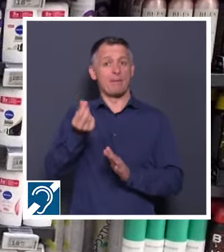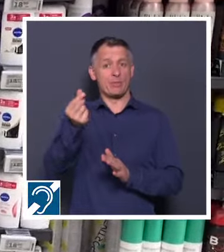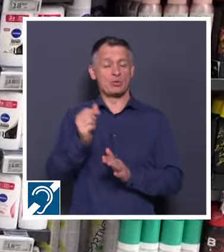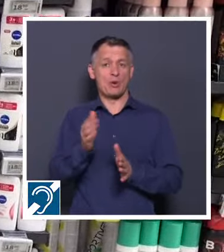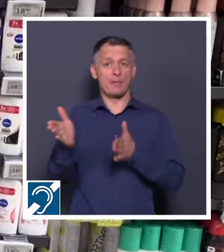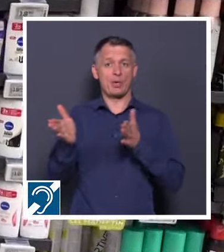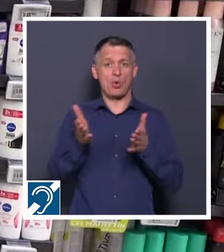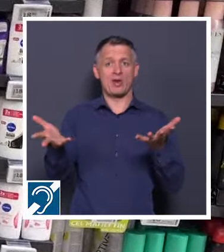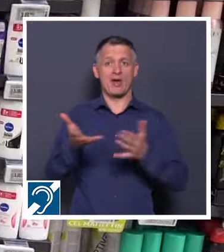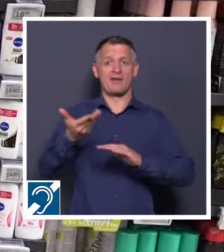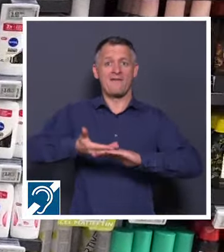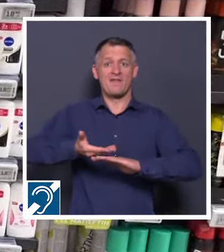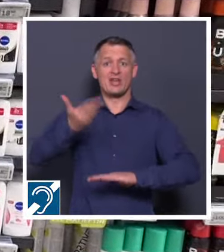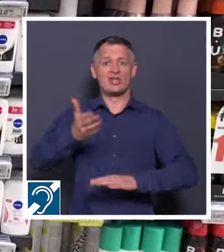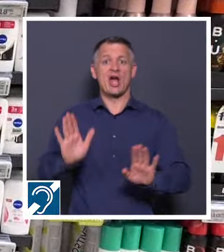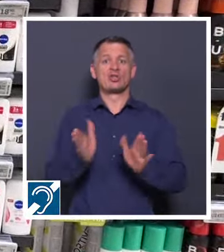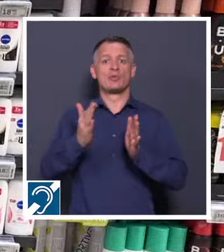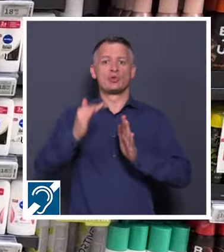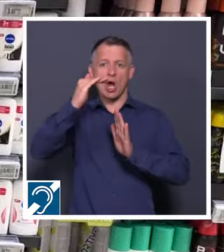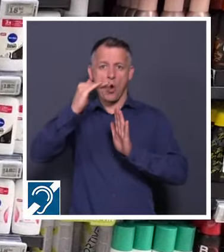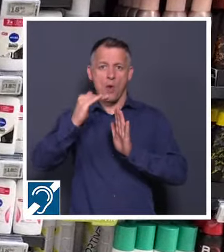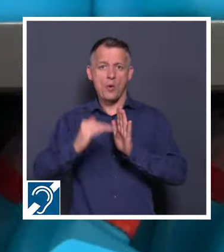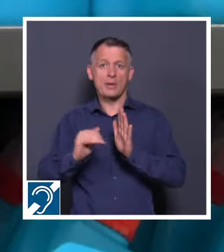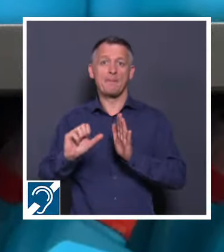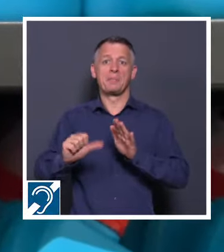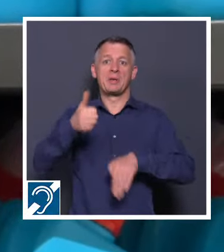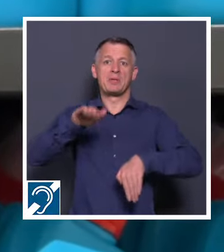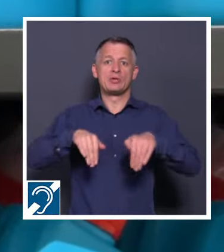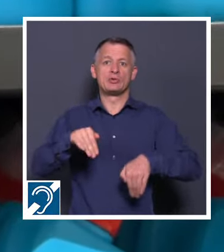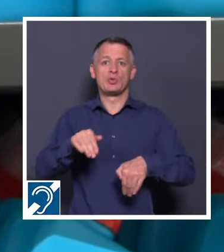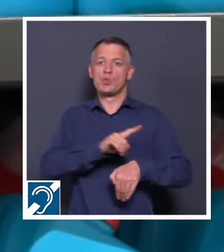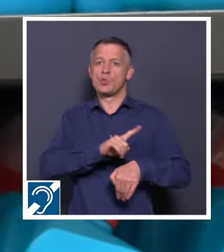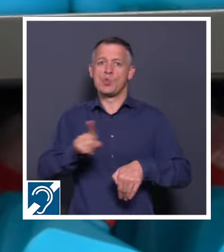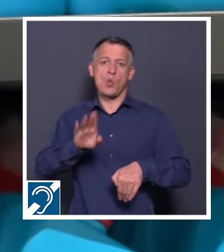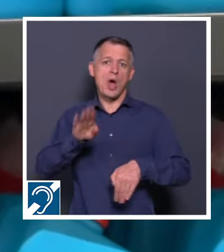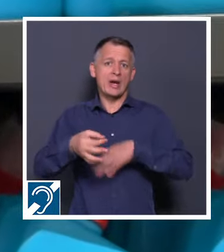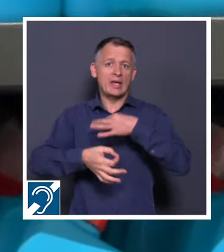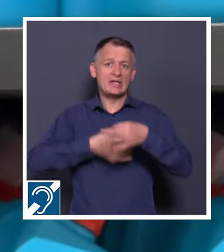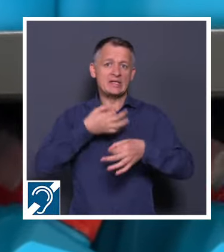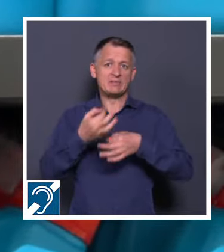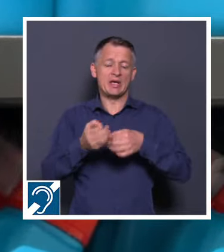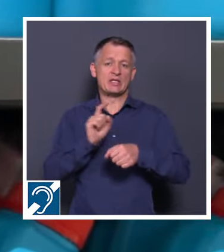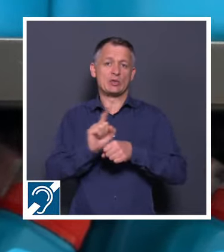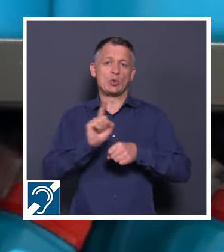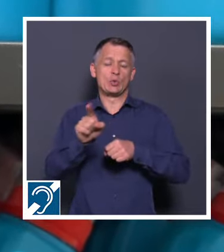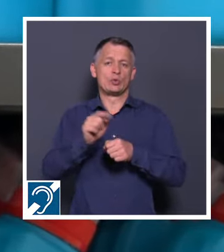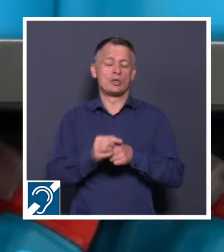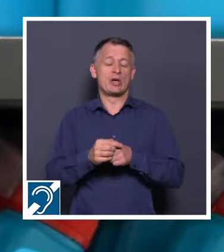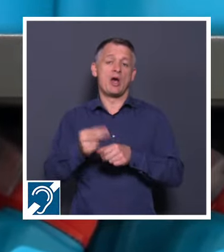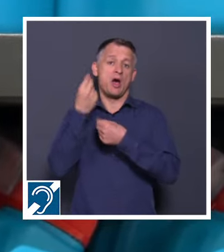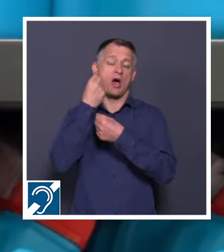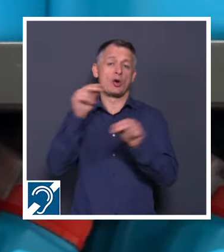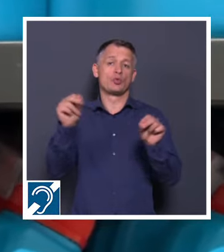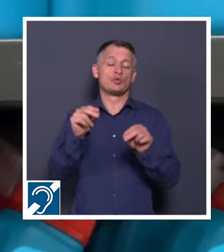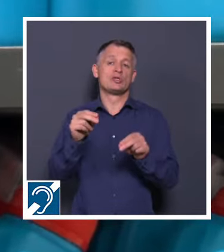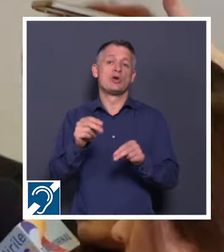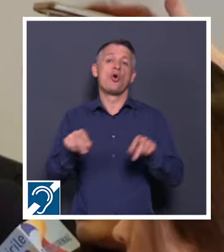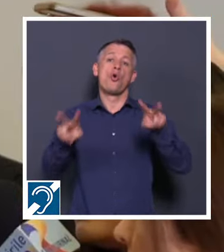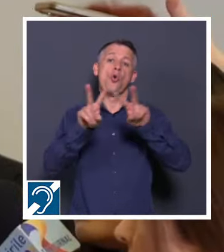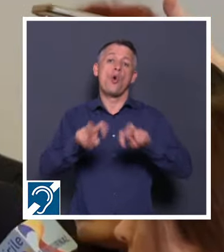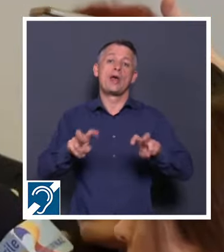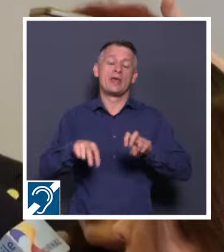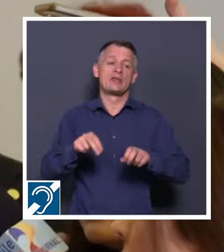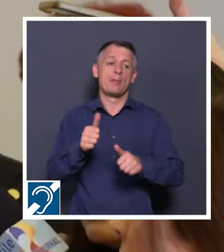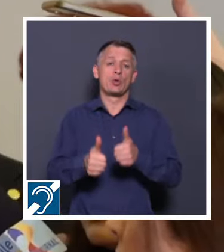perioadă în care inflația a început să coboare. Premierul nu are o explicație pentru aceste evoluții, dar anunță o anchetă a inspectorilor de concurență.